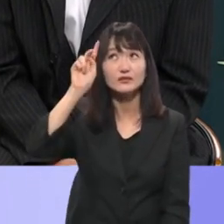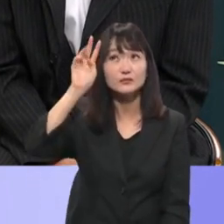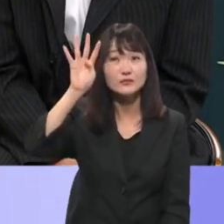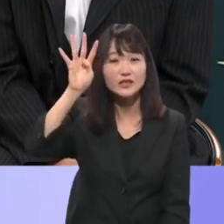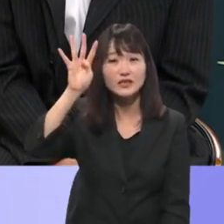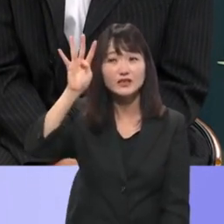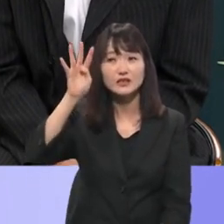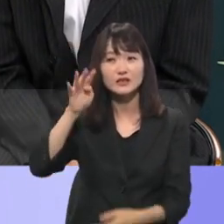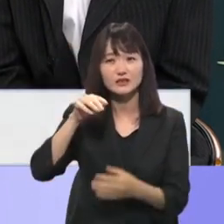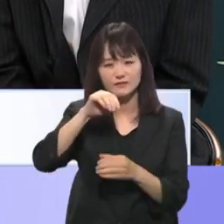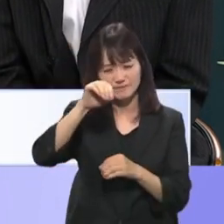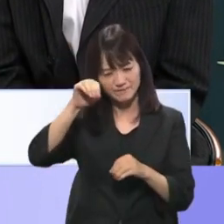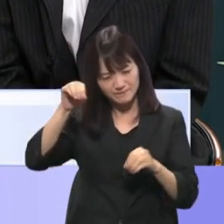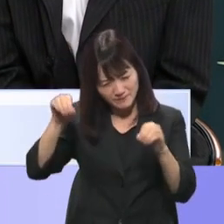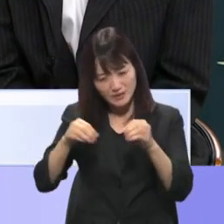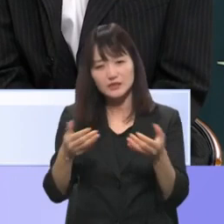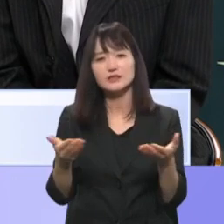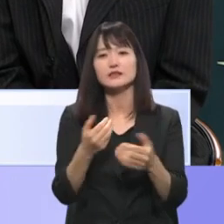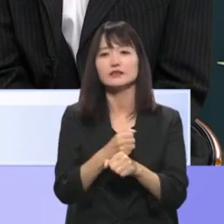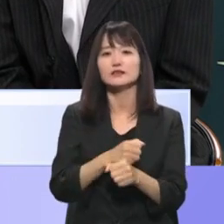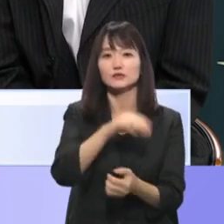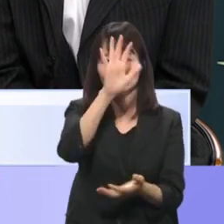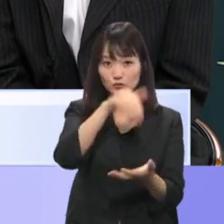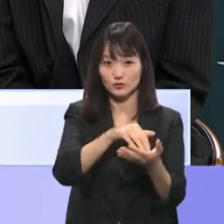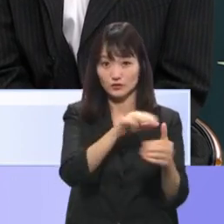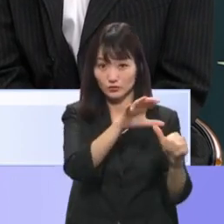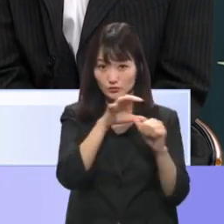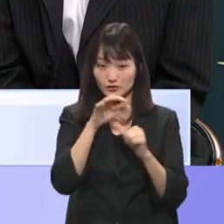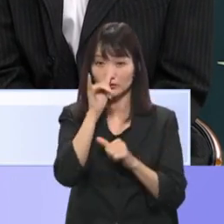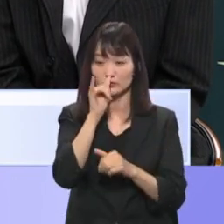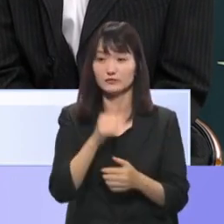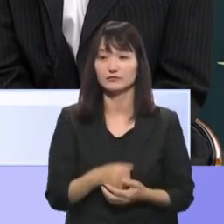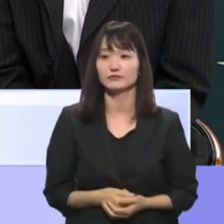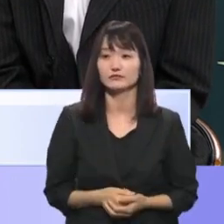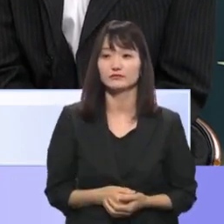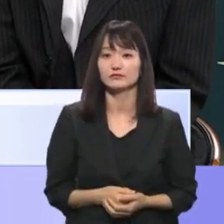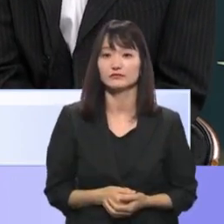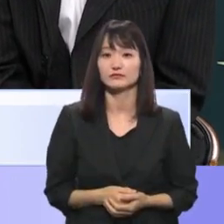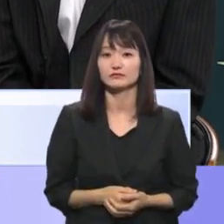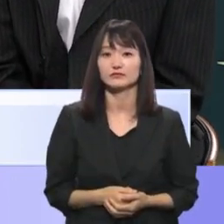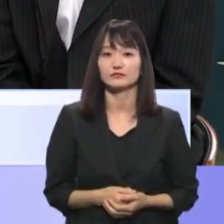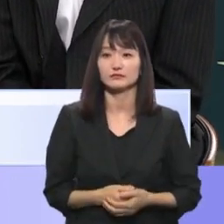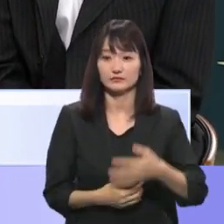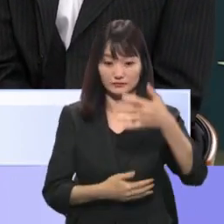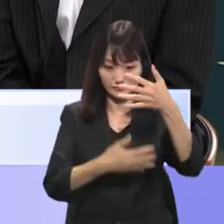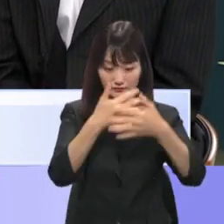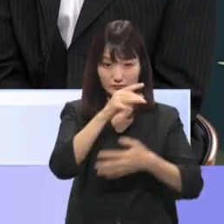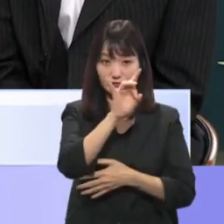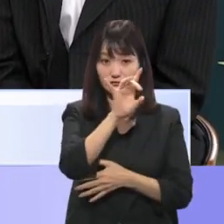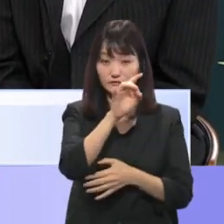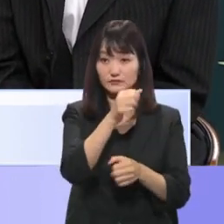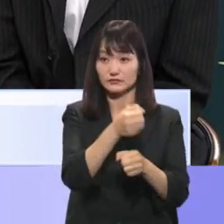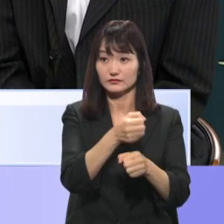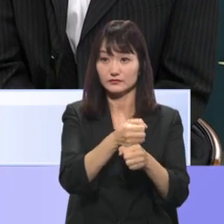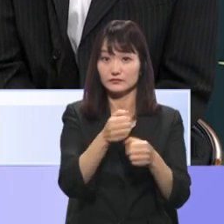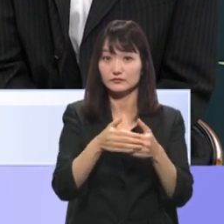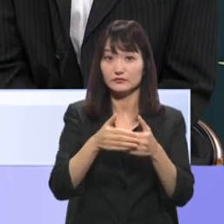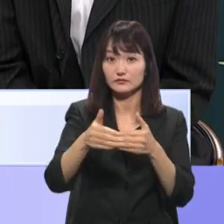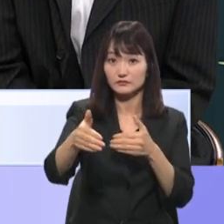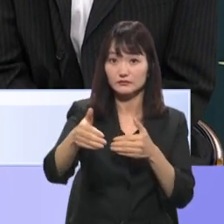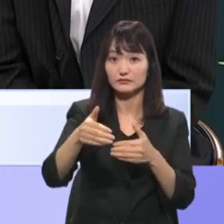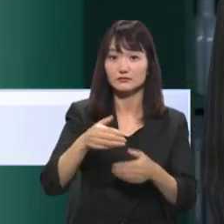하신다고 들었어요 통계 같은 것도 활용을 하고요 거의 영상을 하나 만드는 과정이